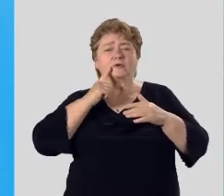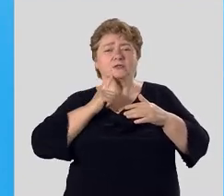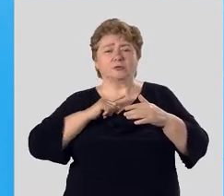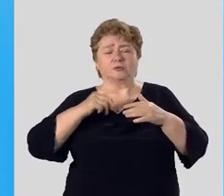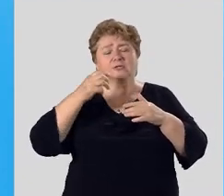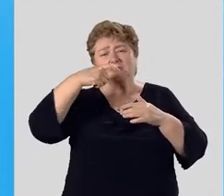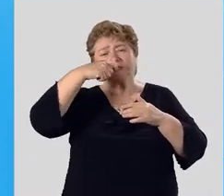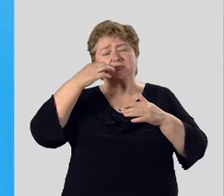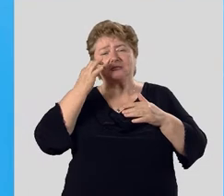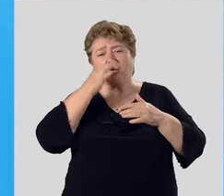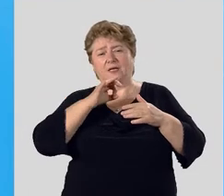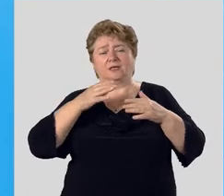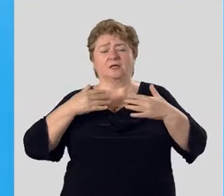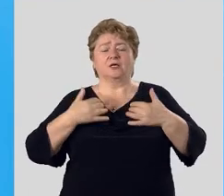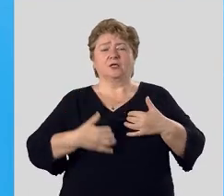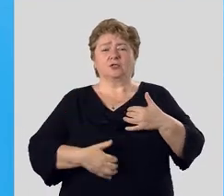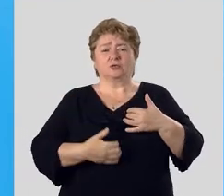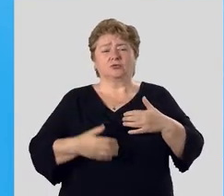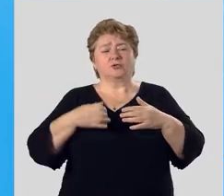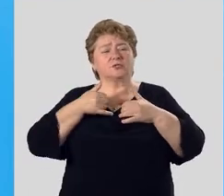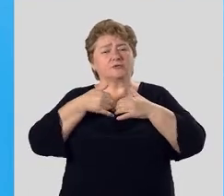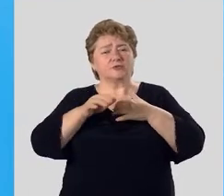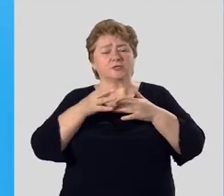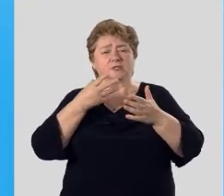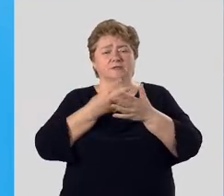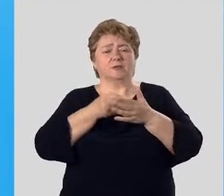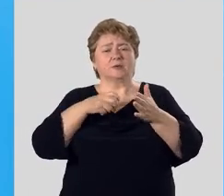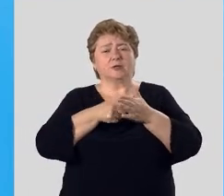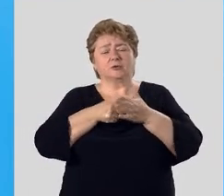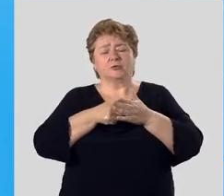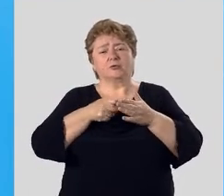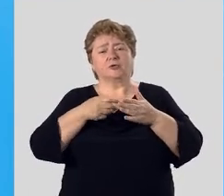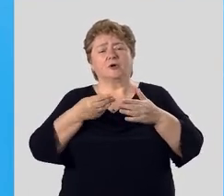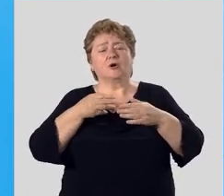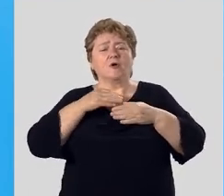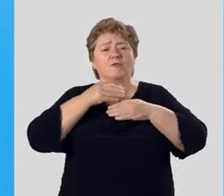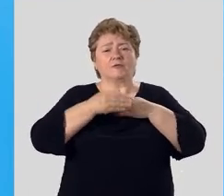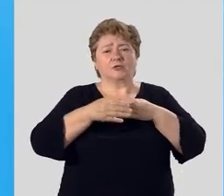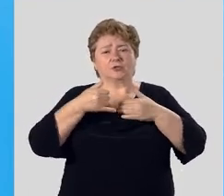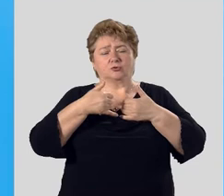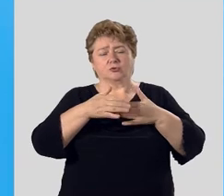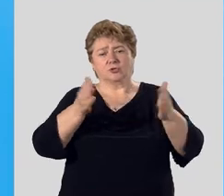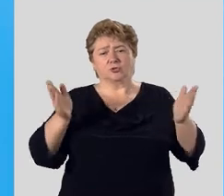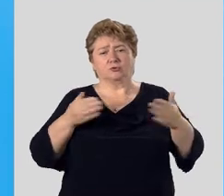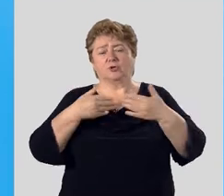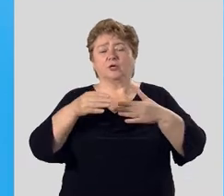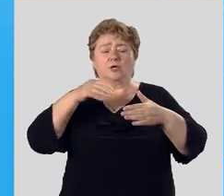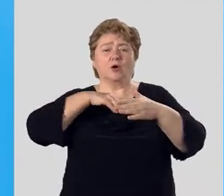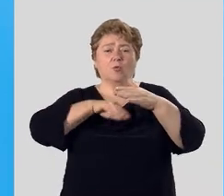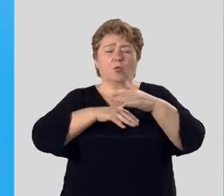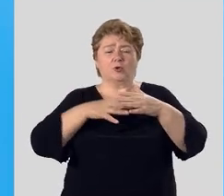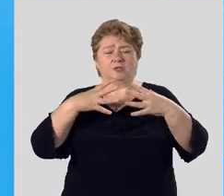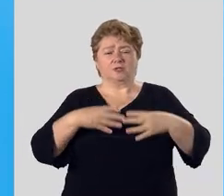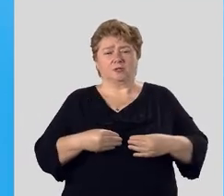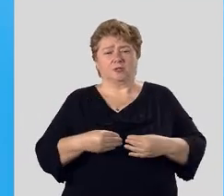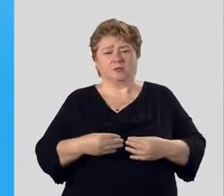слюнные, сальные, желудочные – выделяют продукты своей жизнедеятельности во внешнюю среду или полости